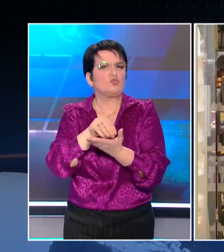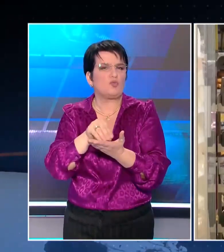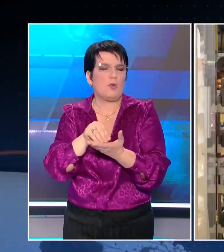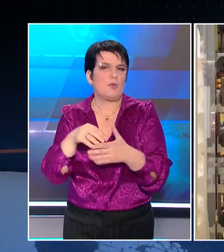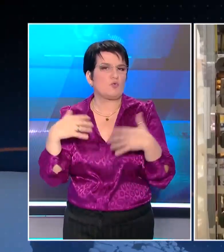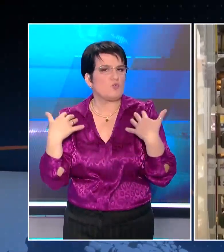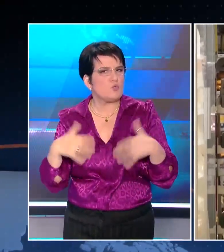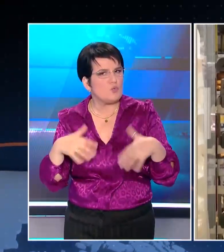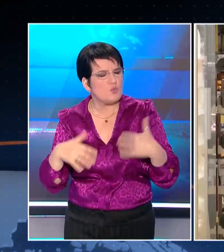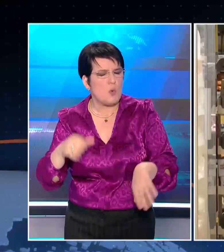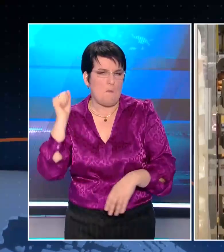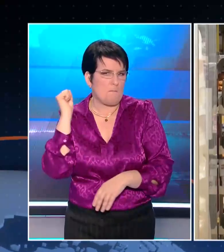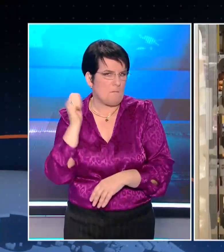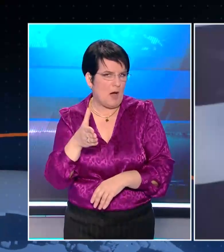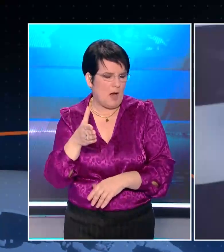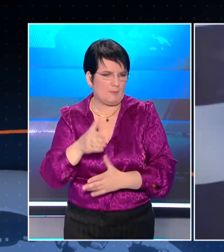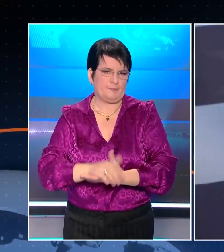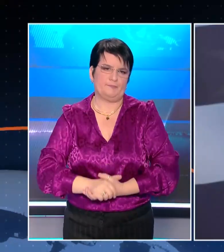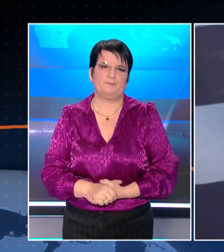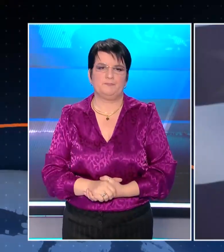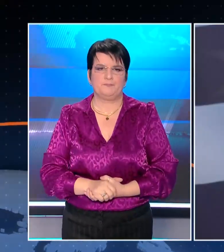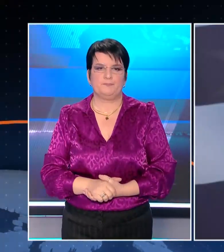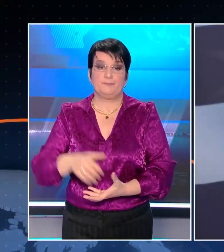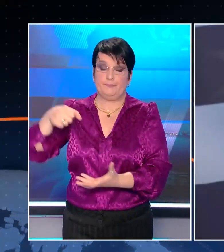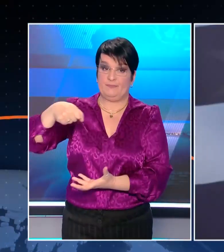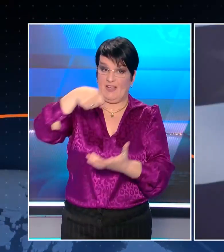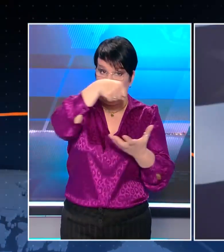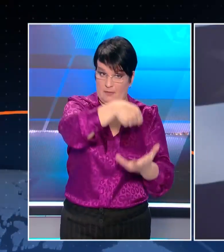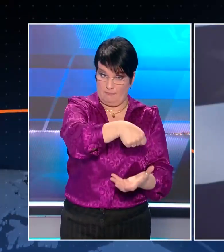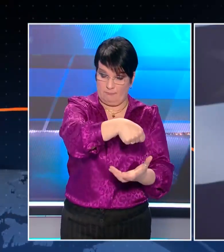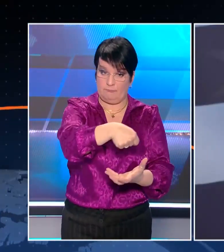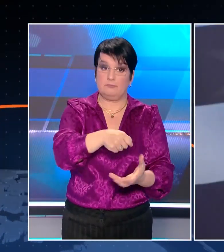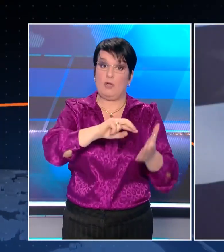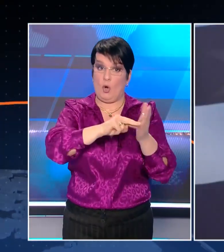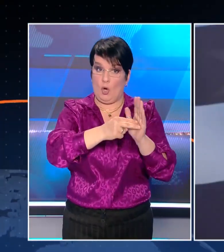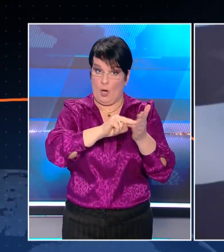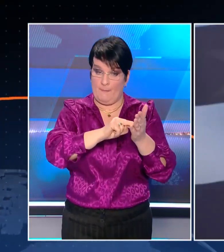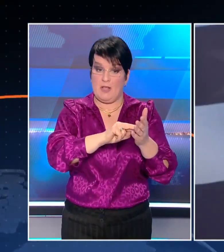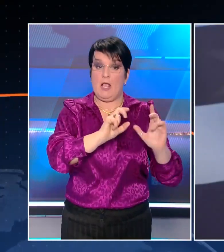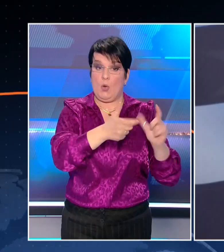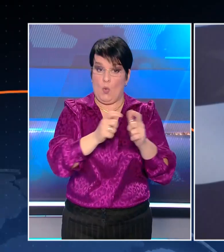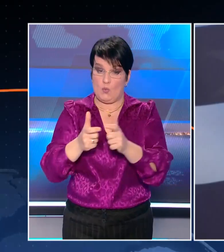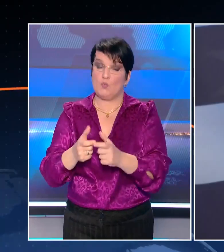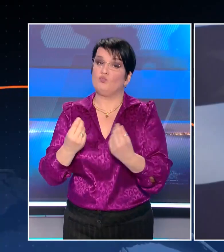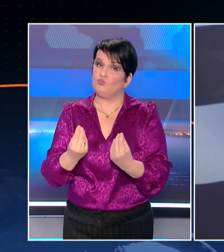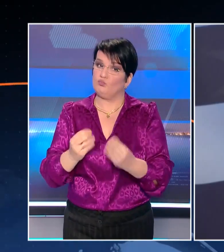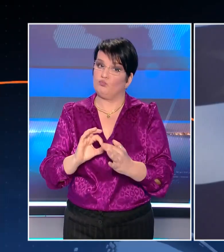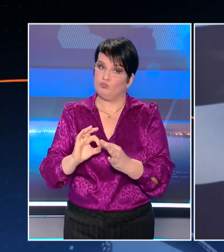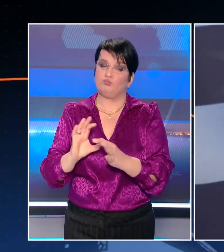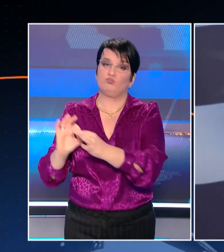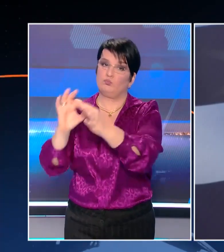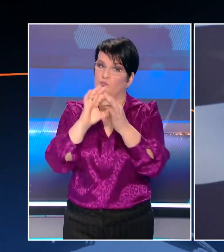να καίνε τους καταναλωτές. Το καλάθι πηγαίνει καλά. Και σε γενικές γραμμές οι αλυσίδες έχουν